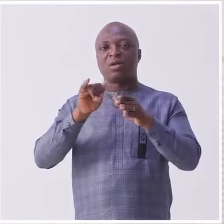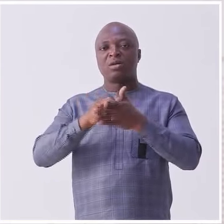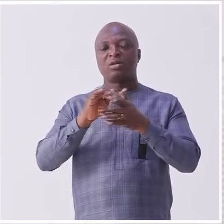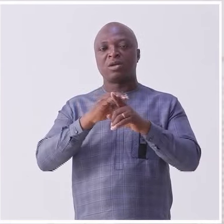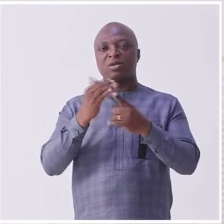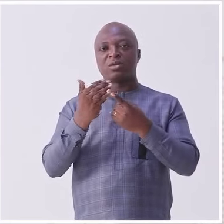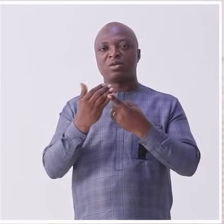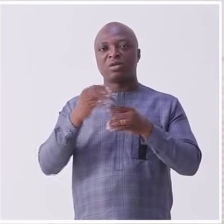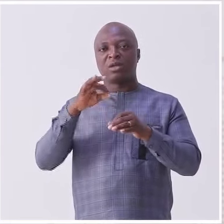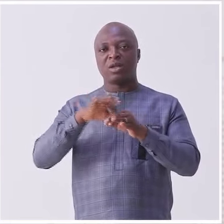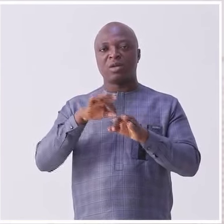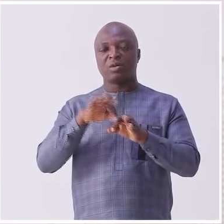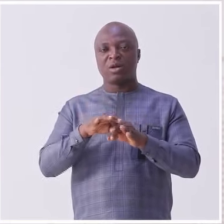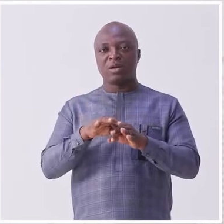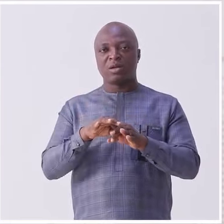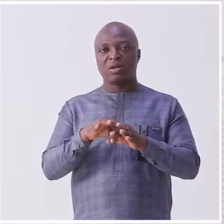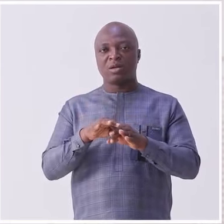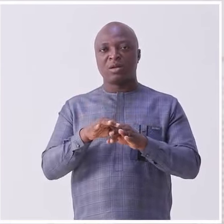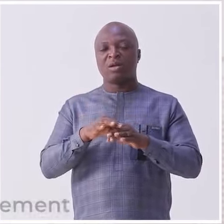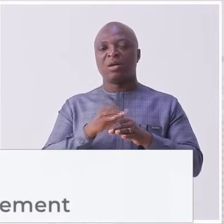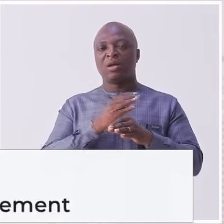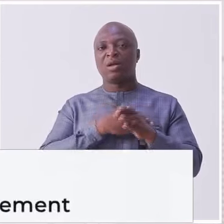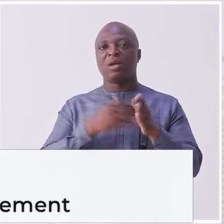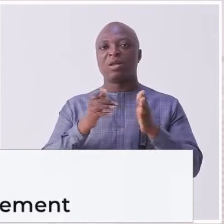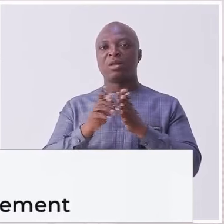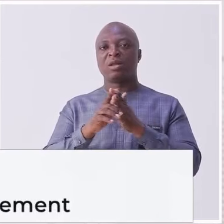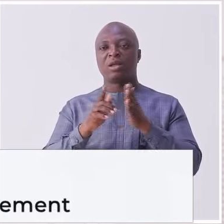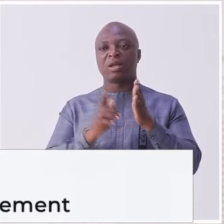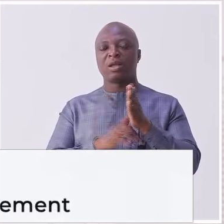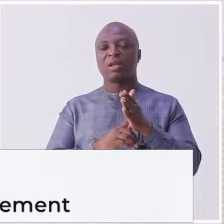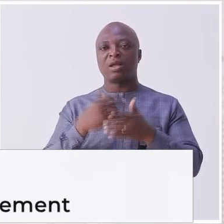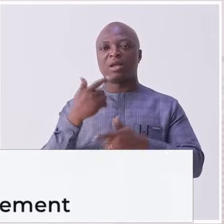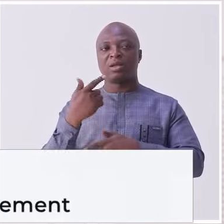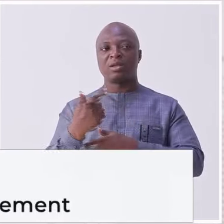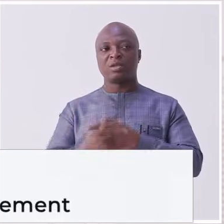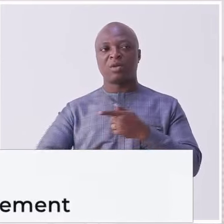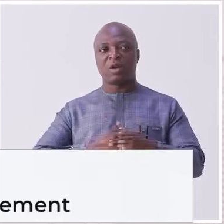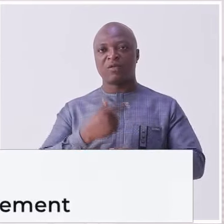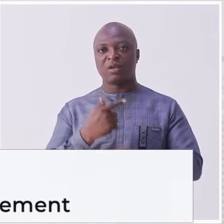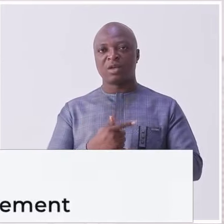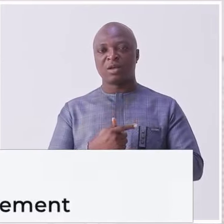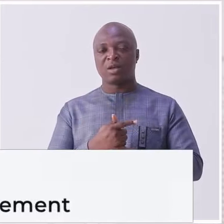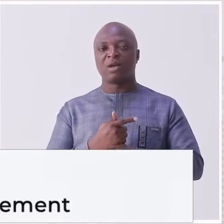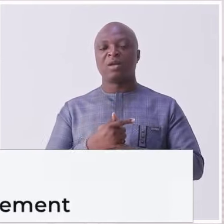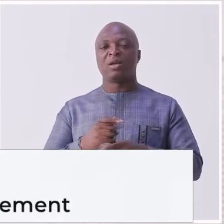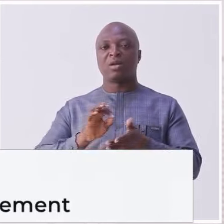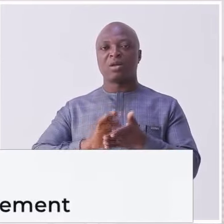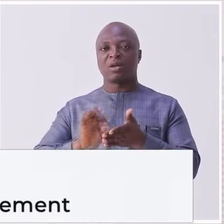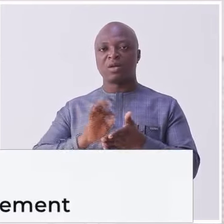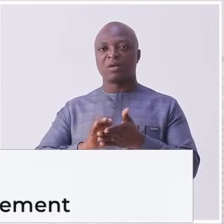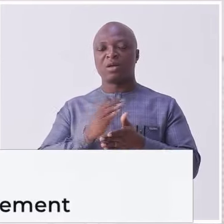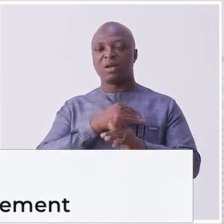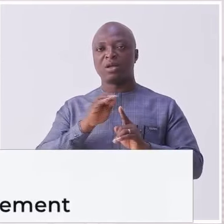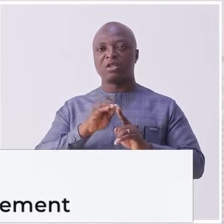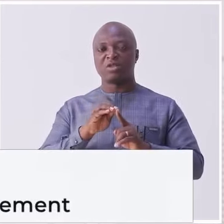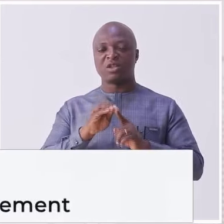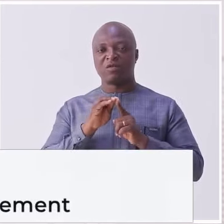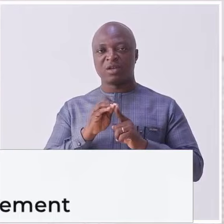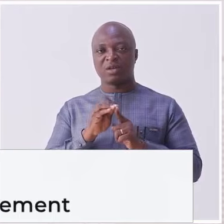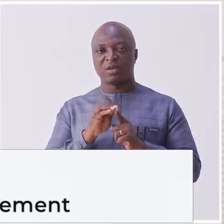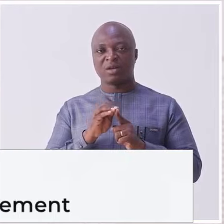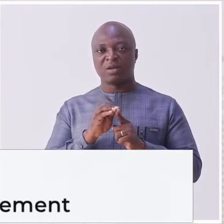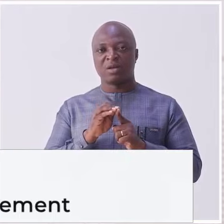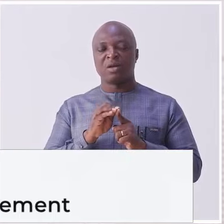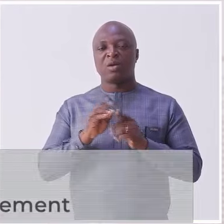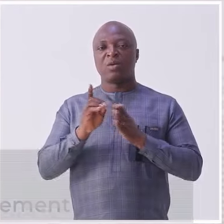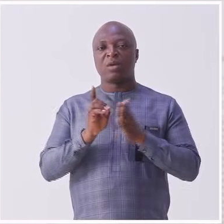circonscription électorale et des critères géographiques, démographique et spécifique,